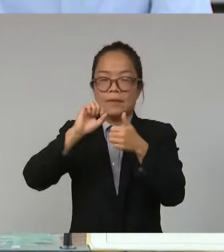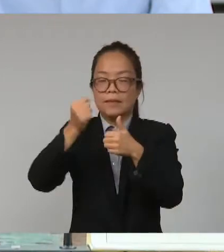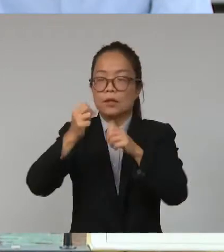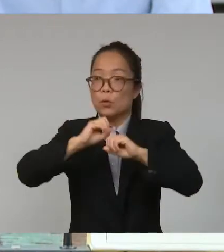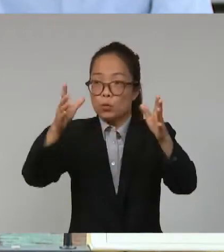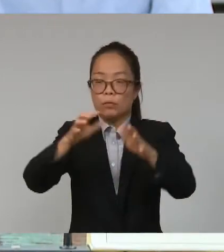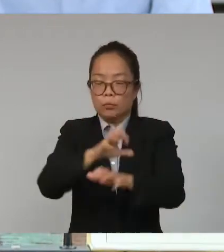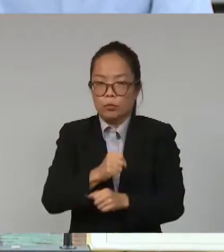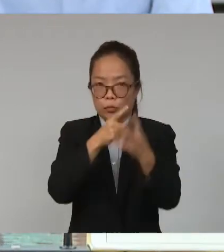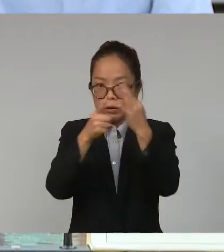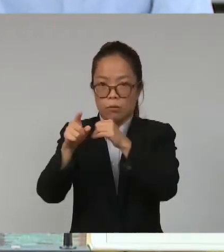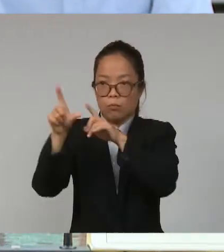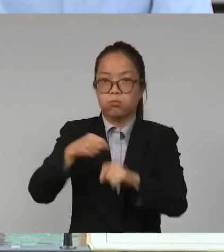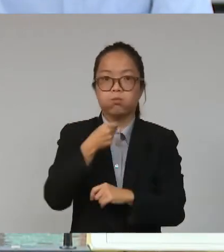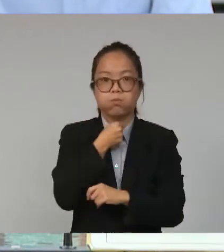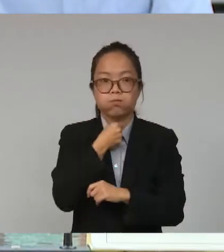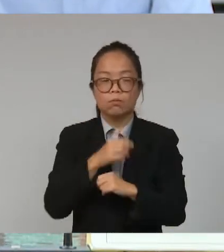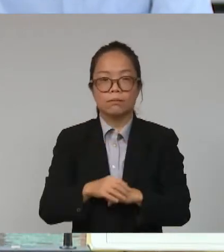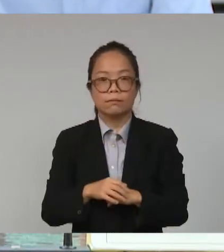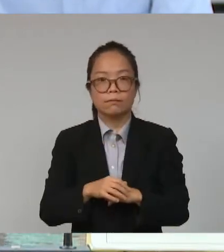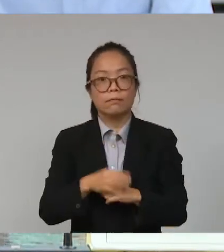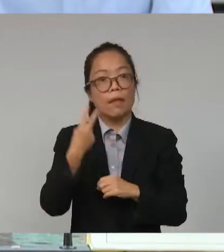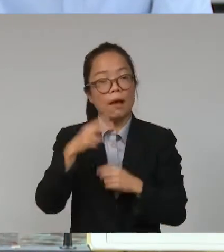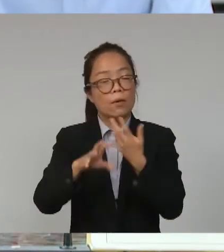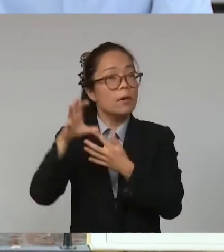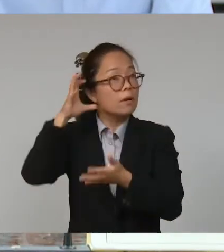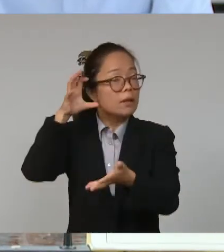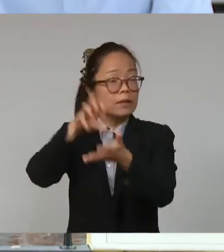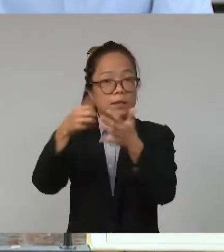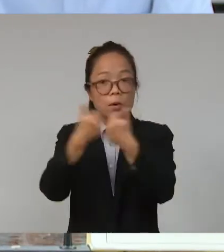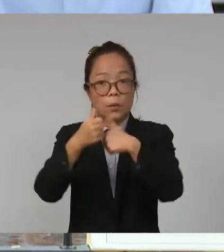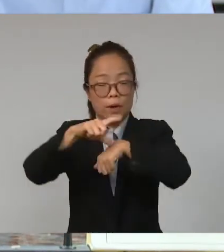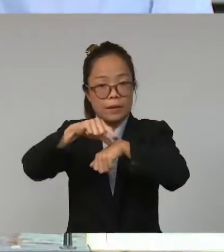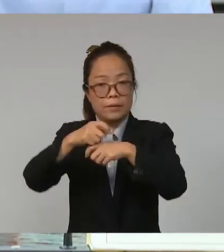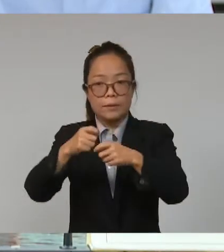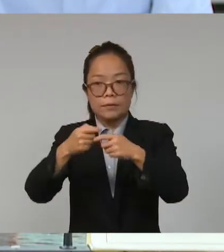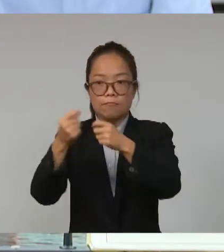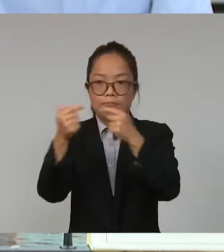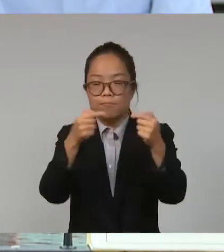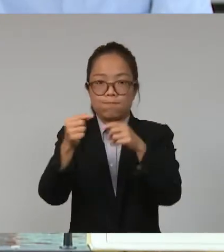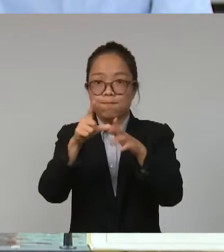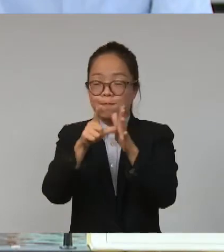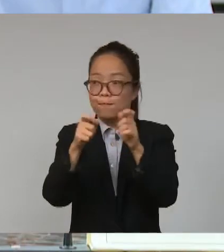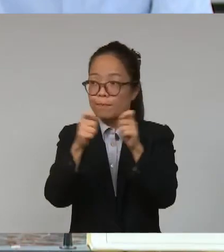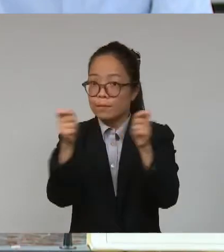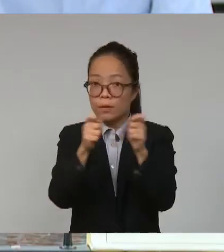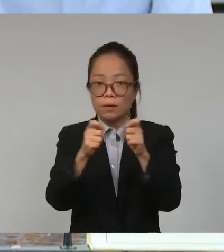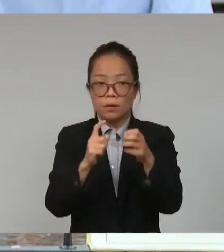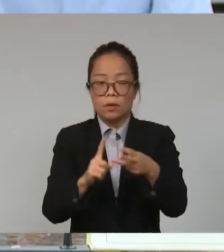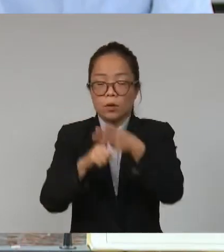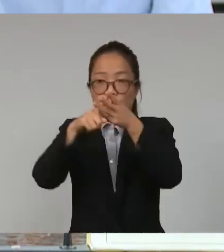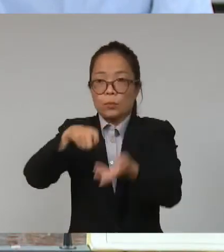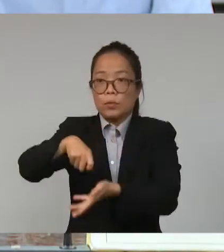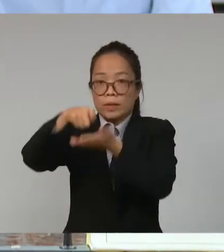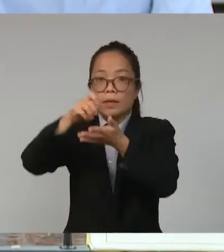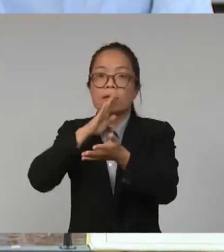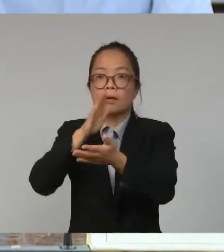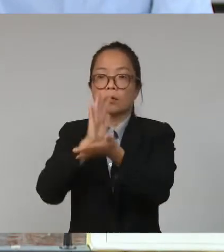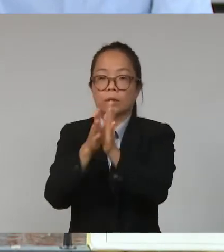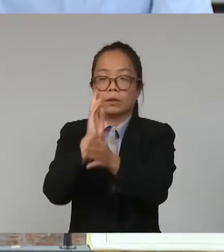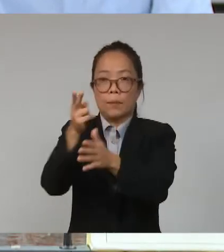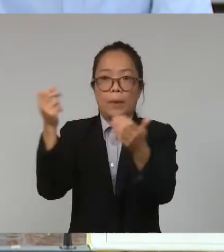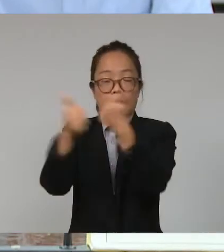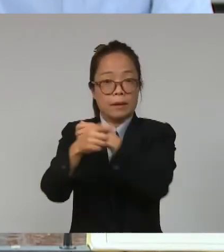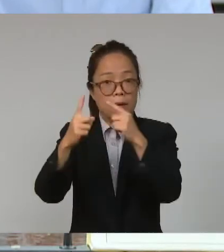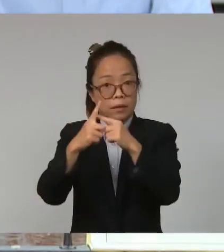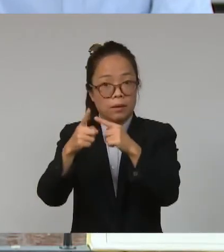的注意事项。另外，有关听证会的时间配当，提案人之领衔人或其委任代理人